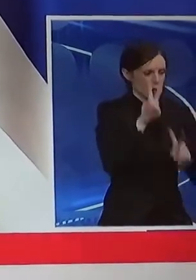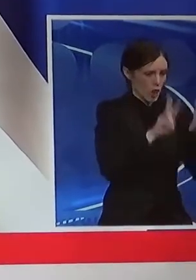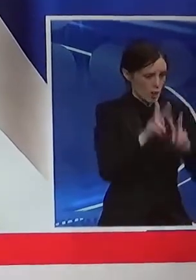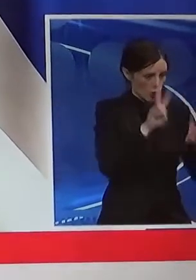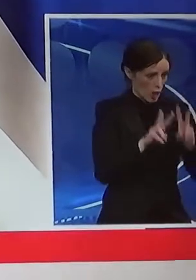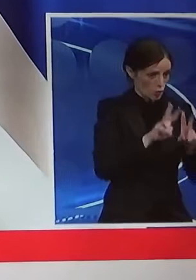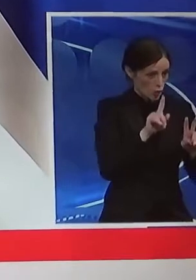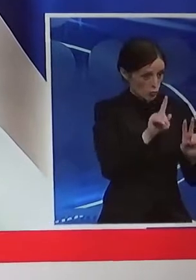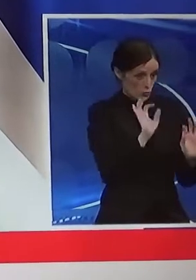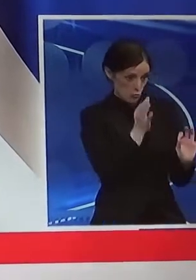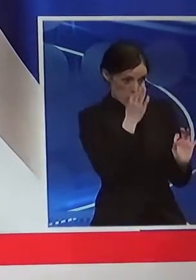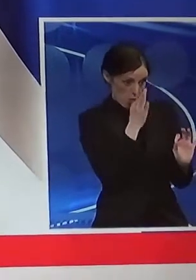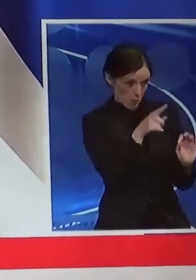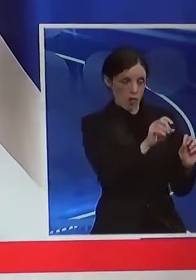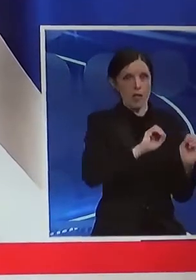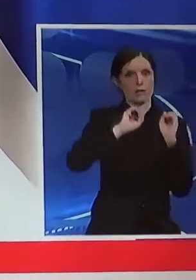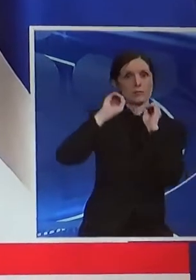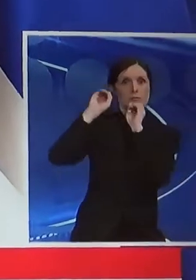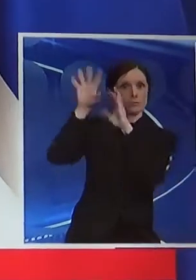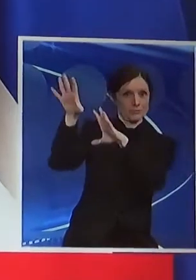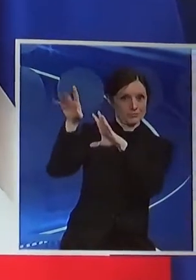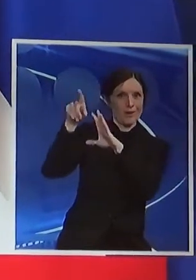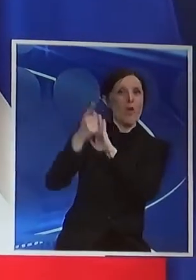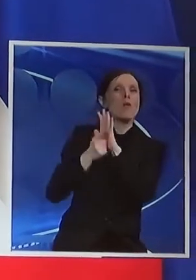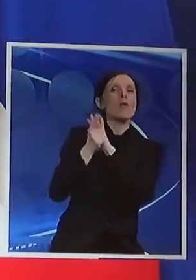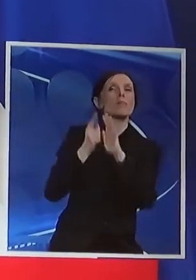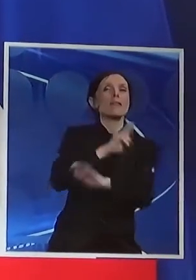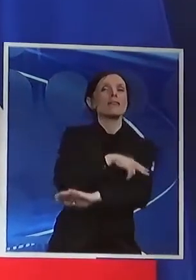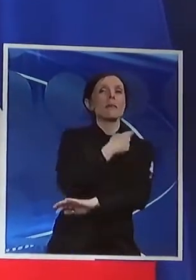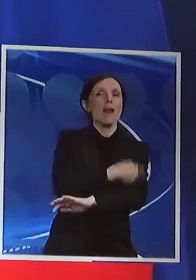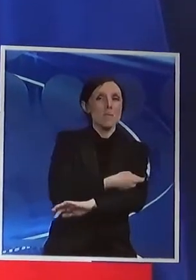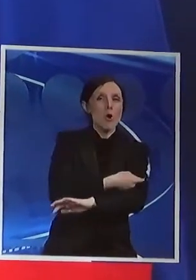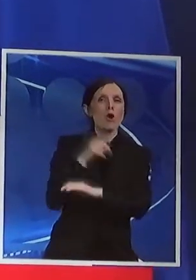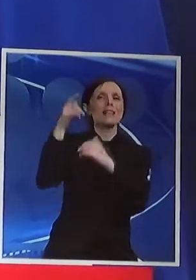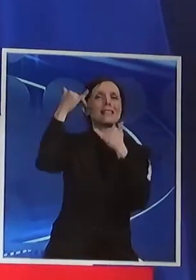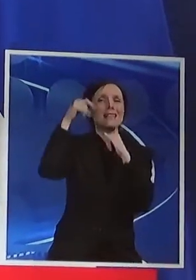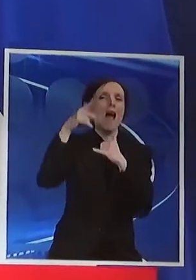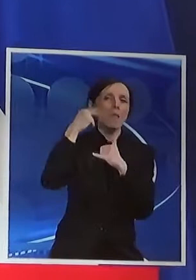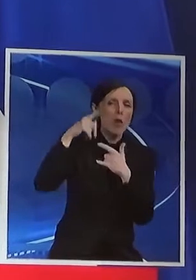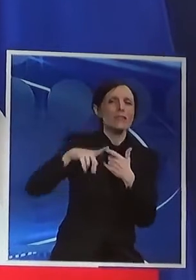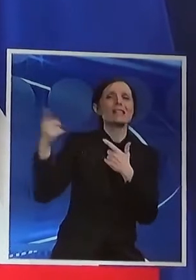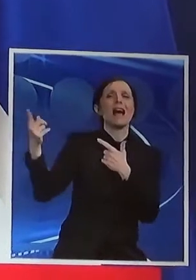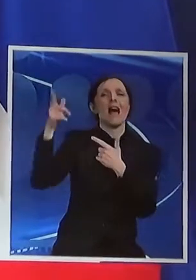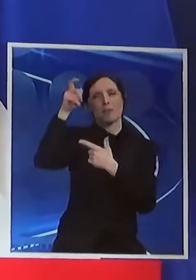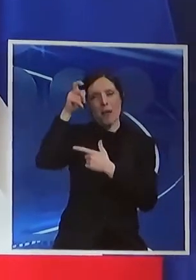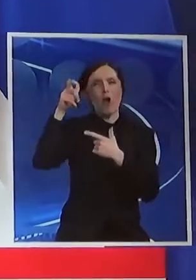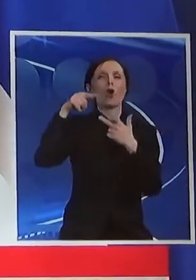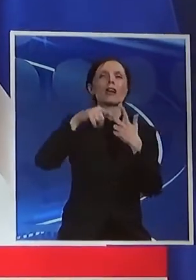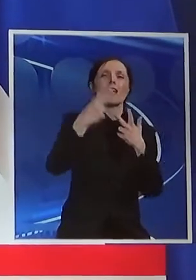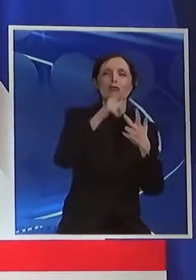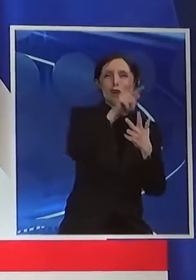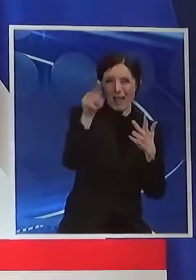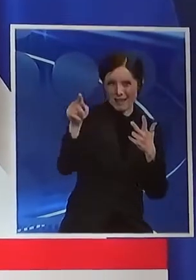vezano takođe i sa boravkom u privremenim bolnicama sajamskog tipa, do danas